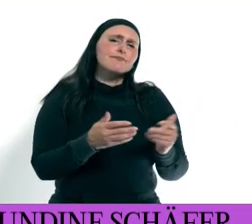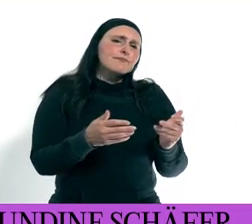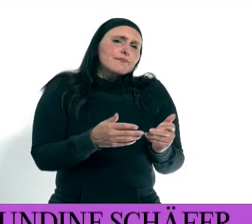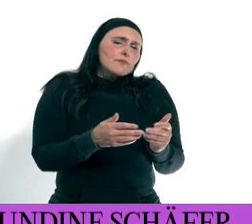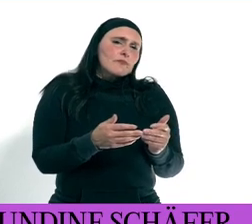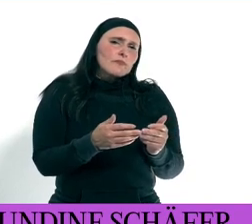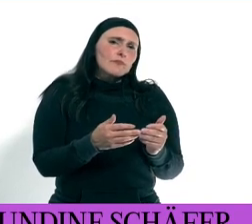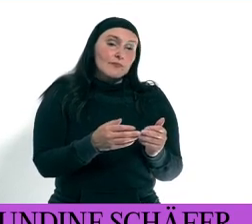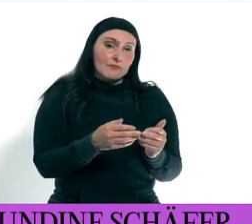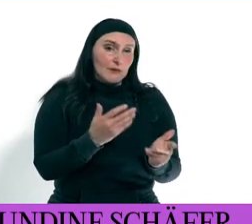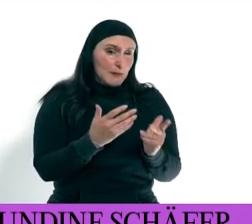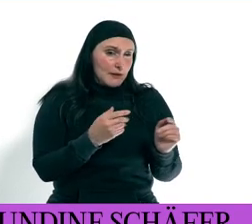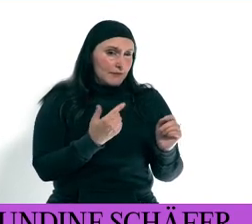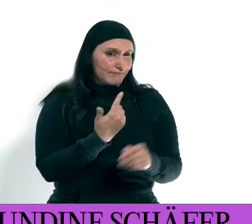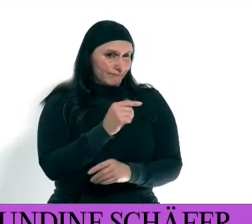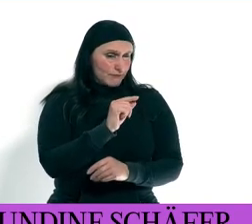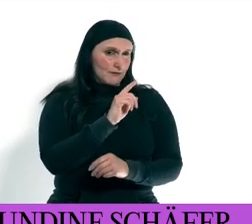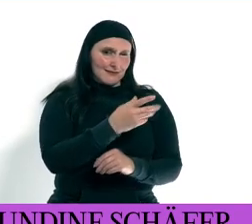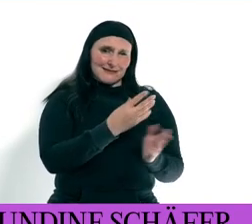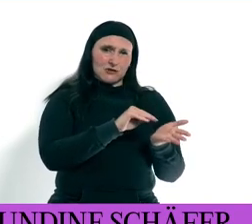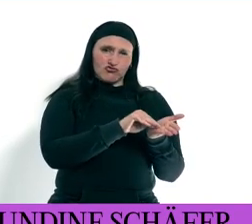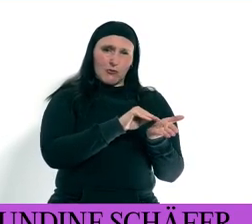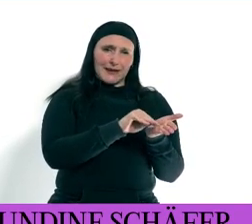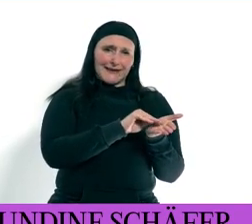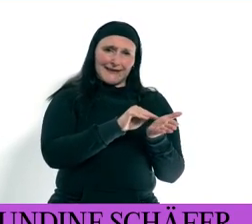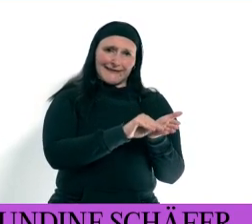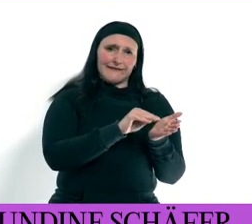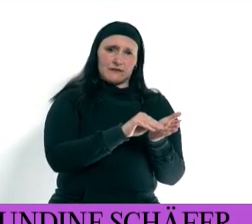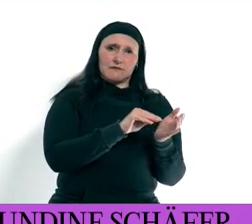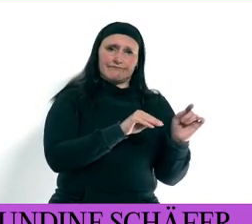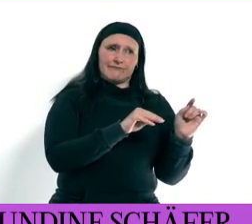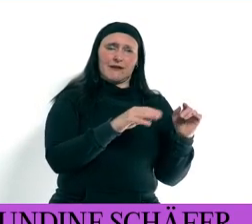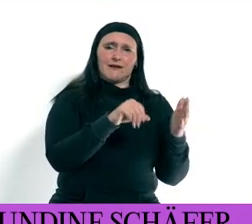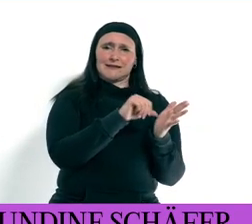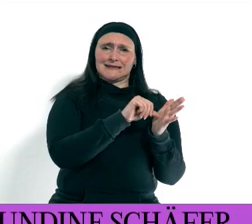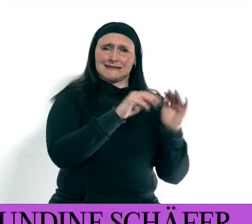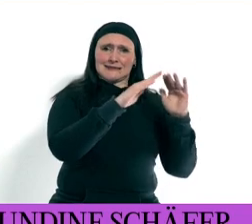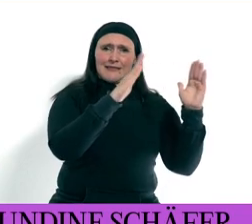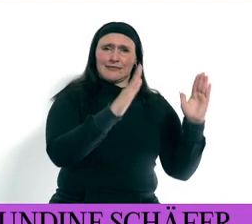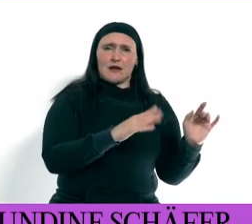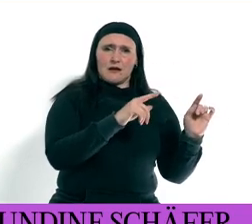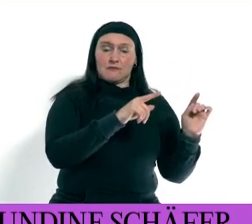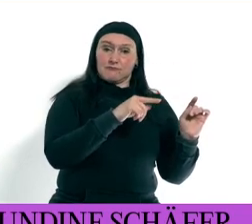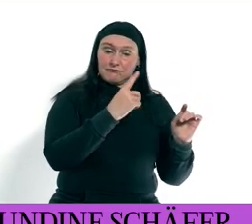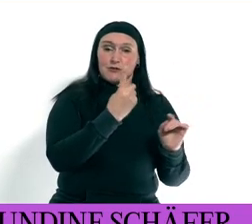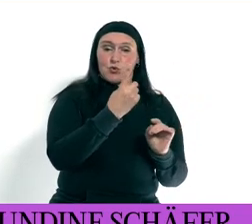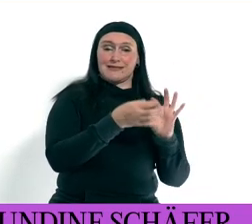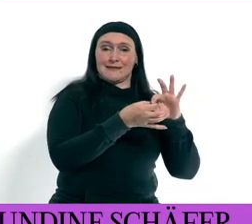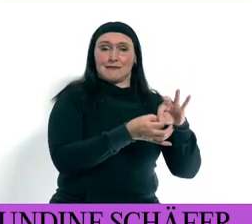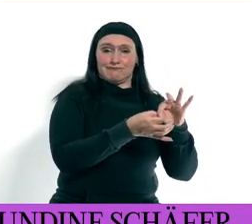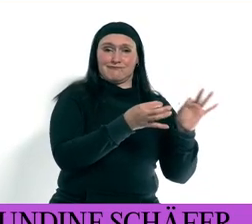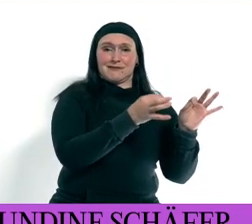Dakar. Warum? Das würde mich jetzt interessieren. Warum sitzt ihr in